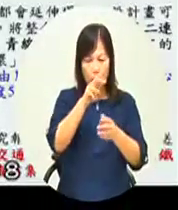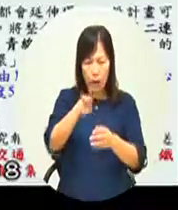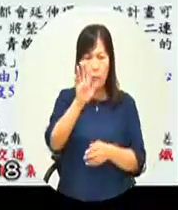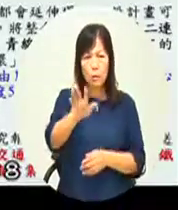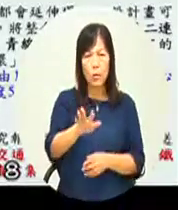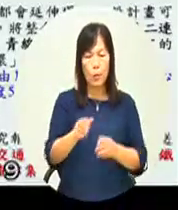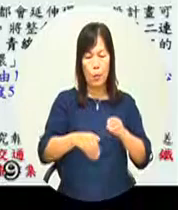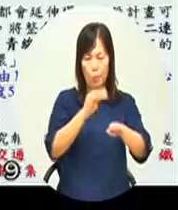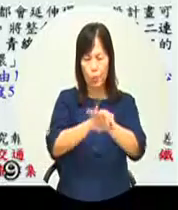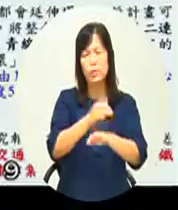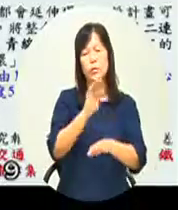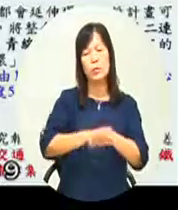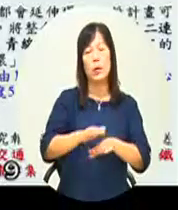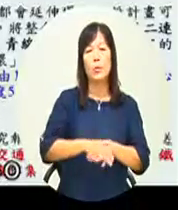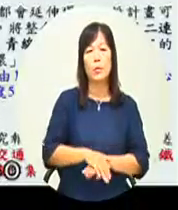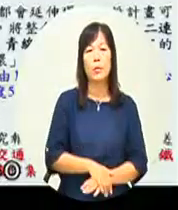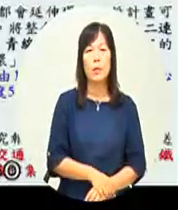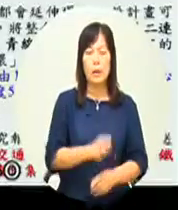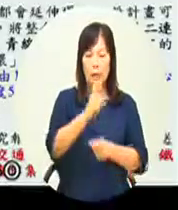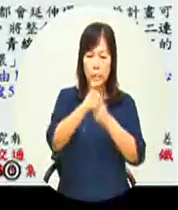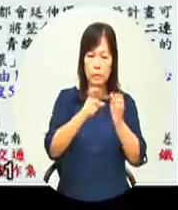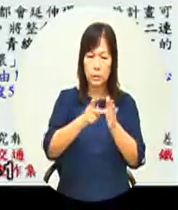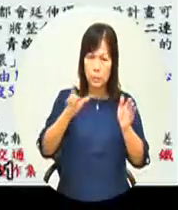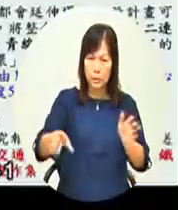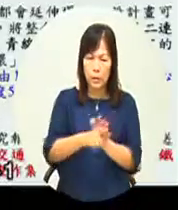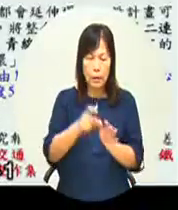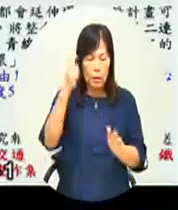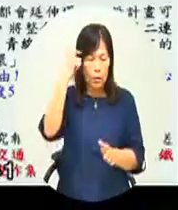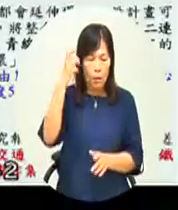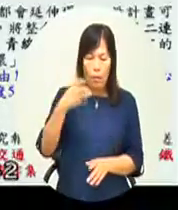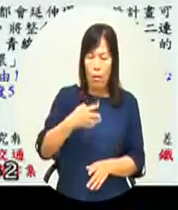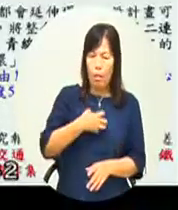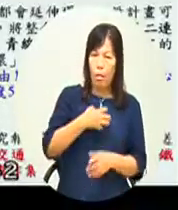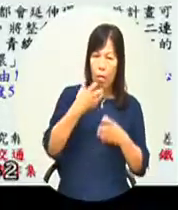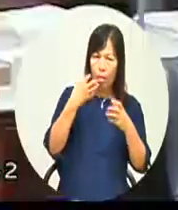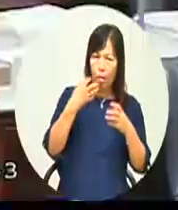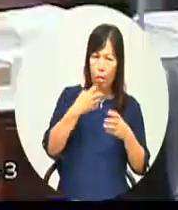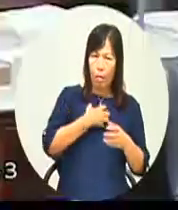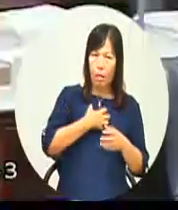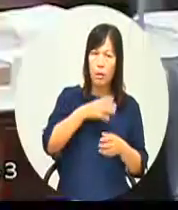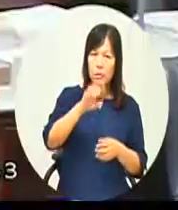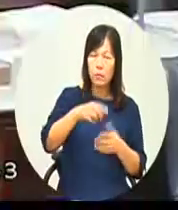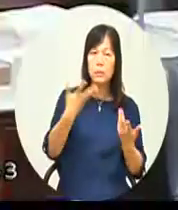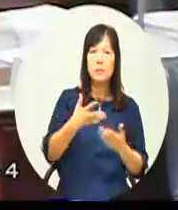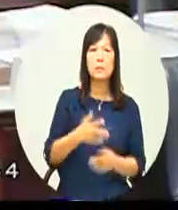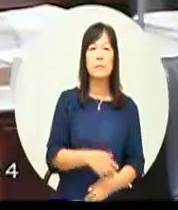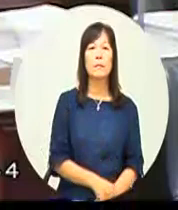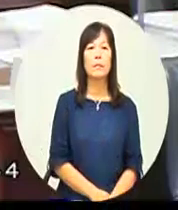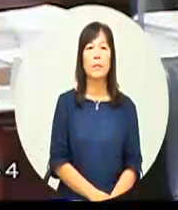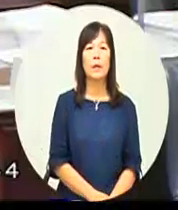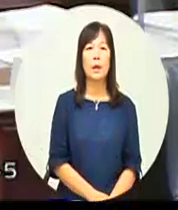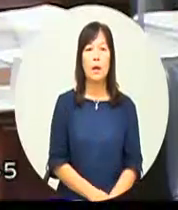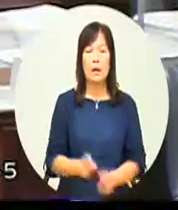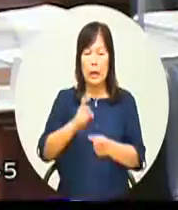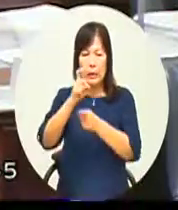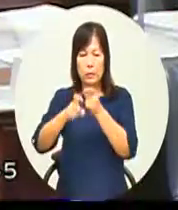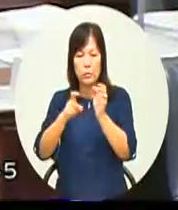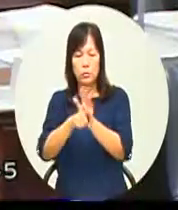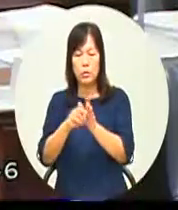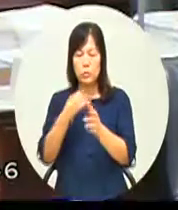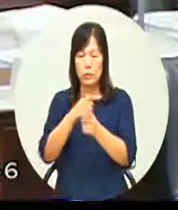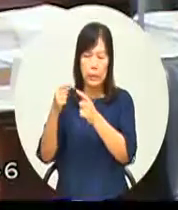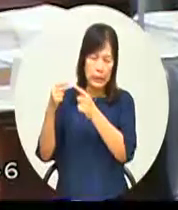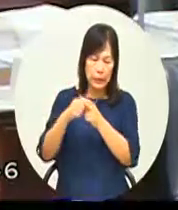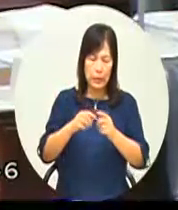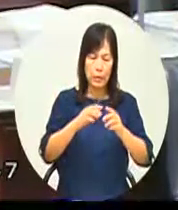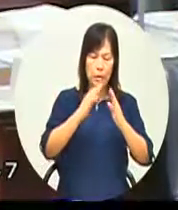把它完成。好，所以这10年的时间是一件很可怕的事。10年的时间是比一个是比一位连任的市长的